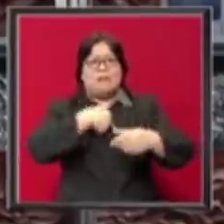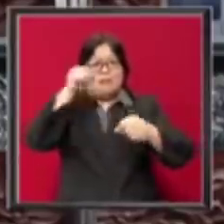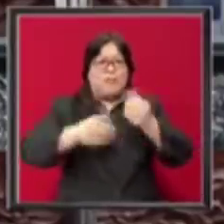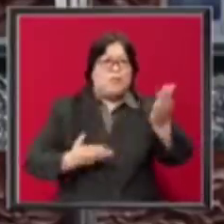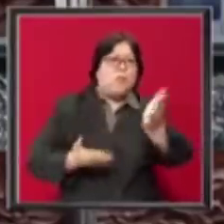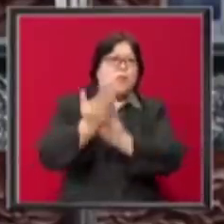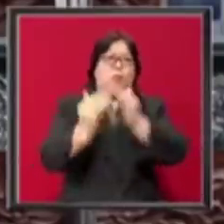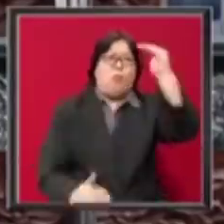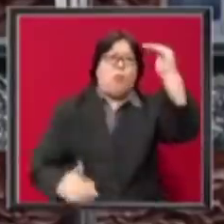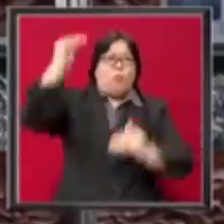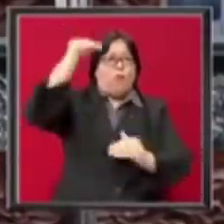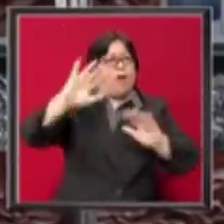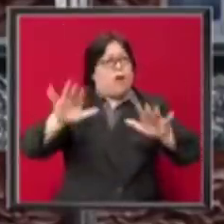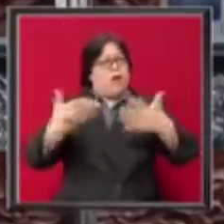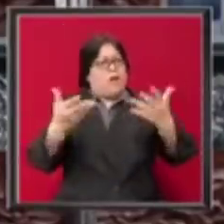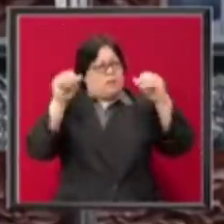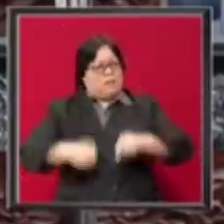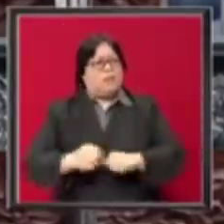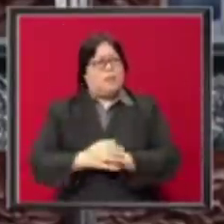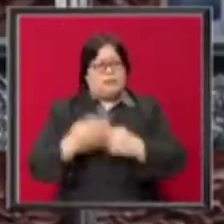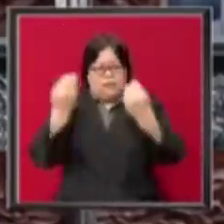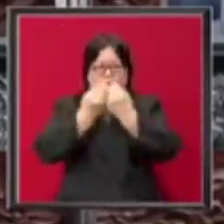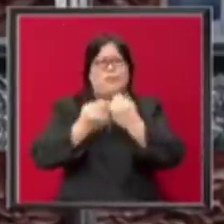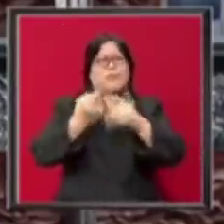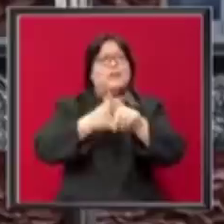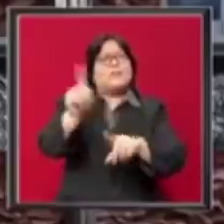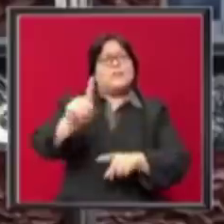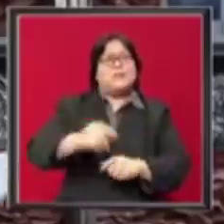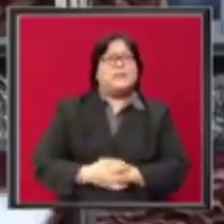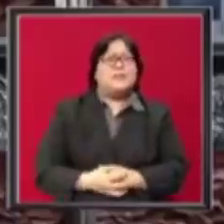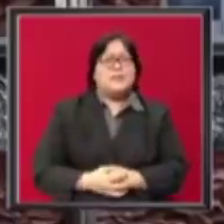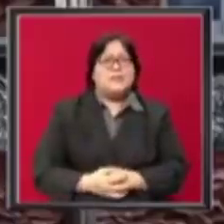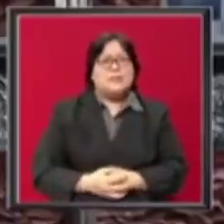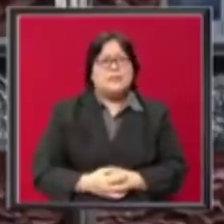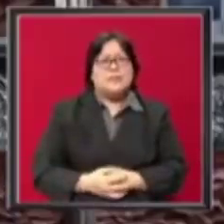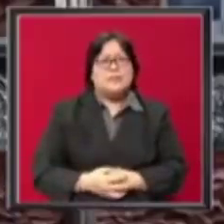melonjak? Dari kira dari mana boleh melonjak kalau